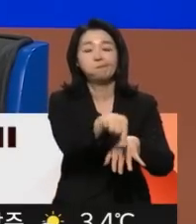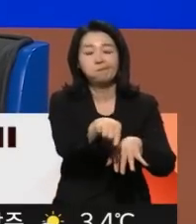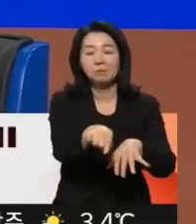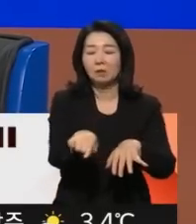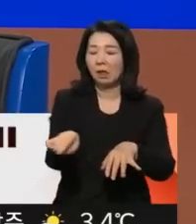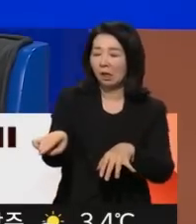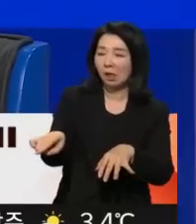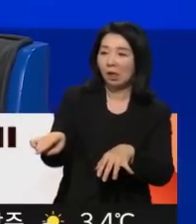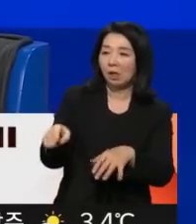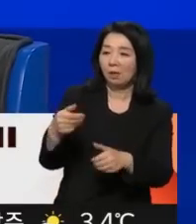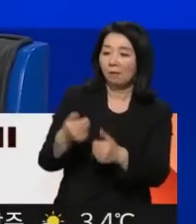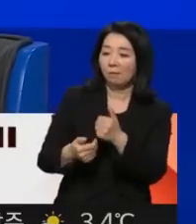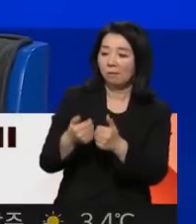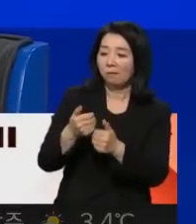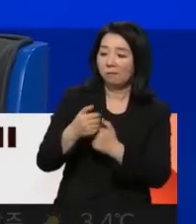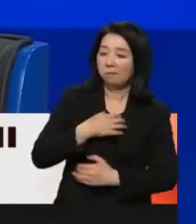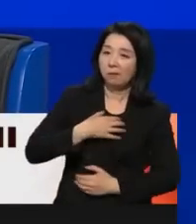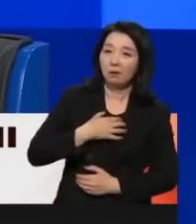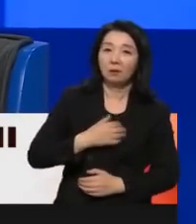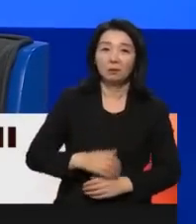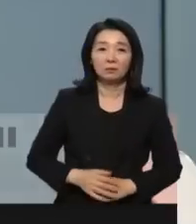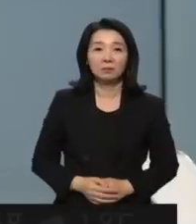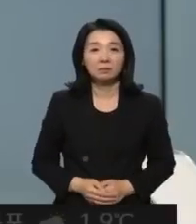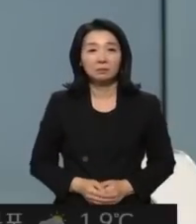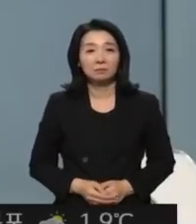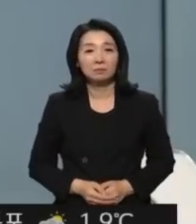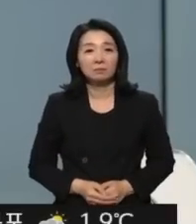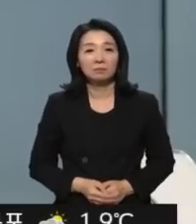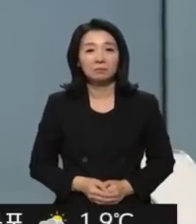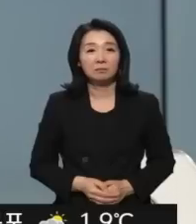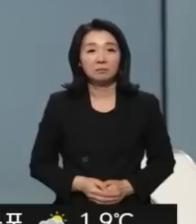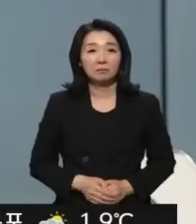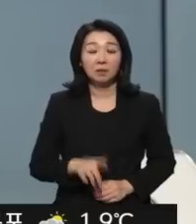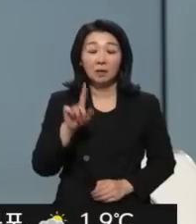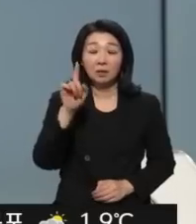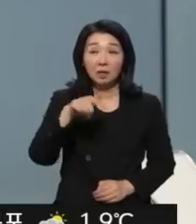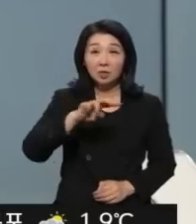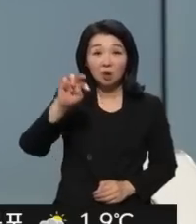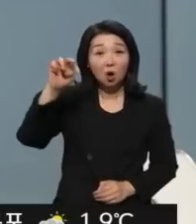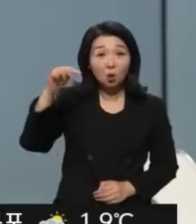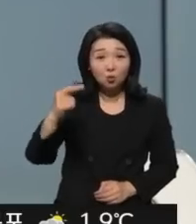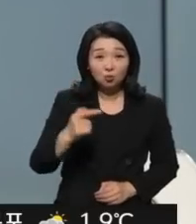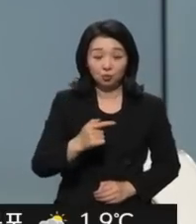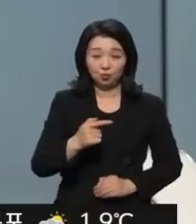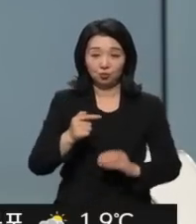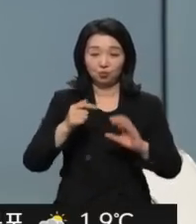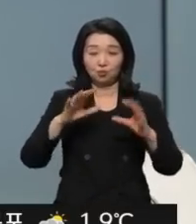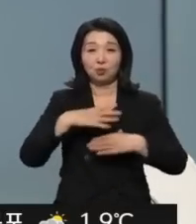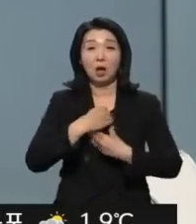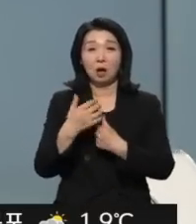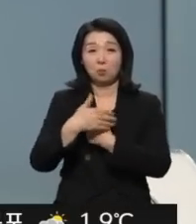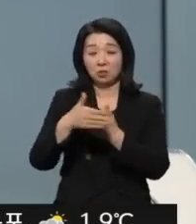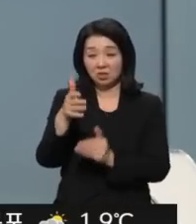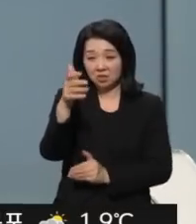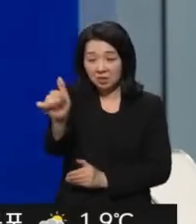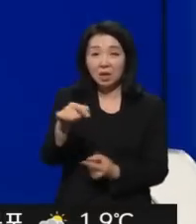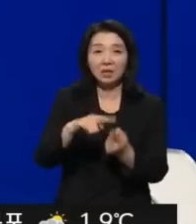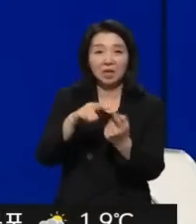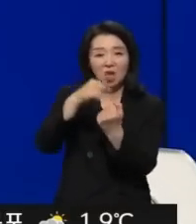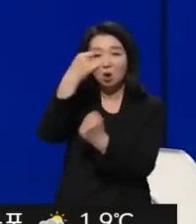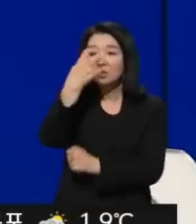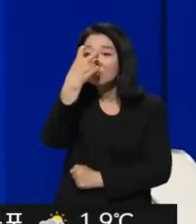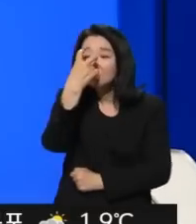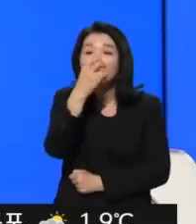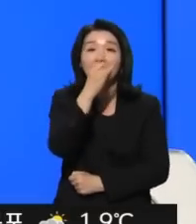없는 처사에 깊은 우려를 표한다고 했습니다. 네. 자, 내일 서훈혁 국가안보실장에 대한 영장실질심사가 예정이 돼